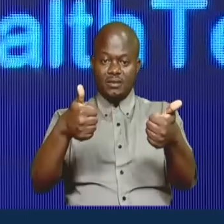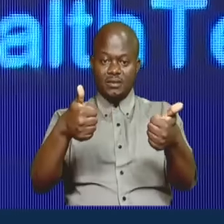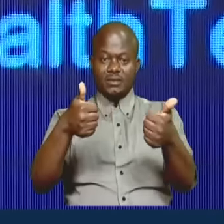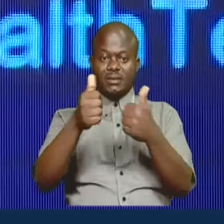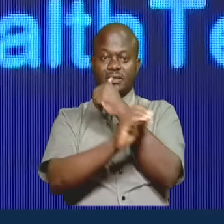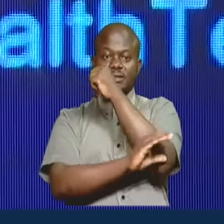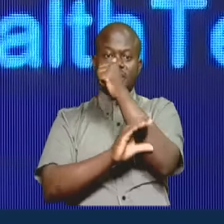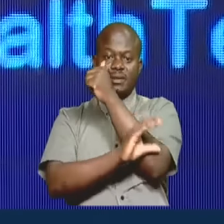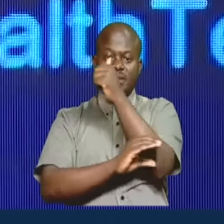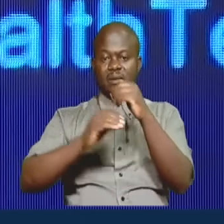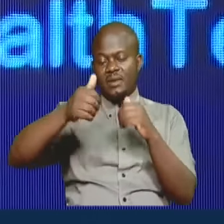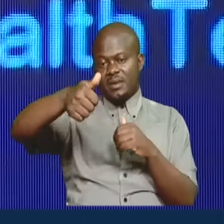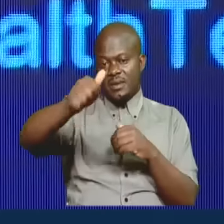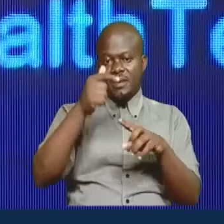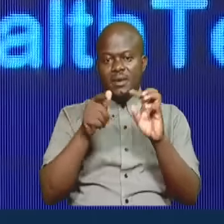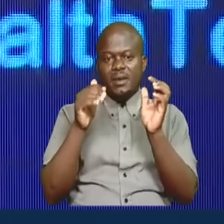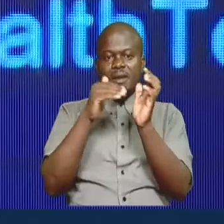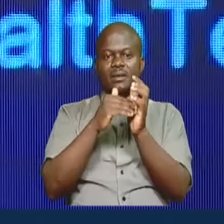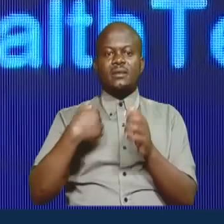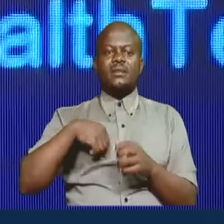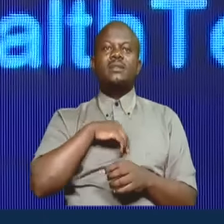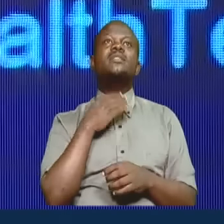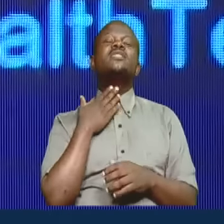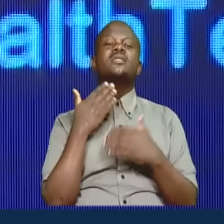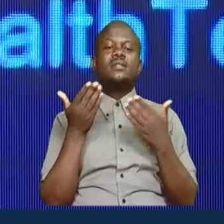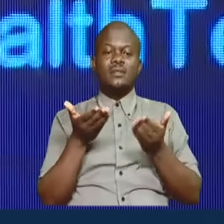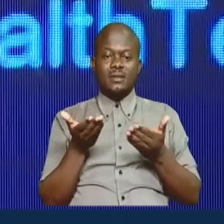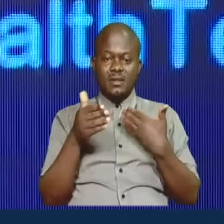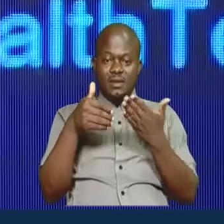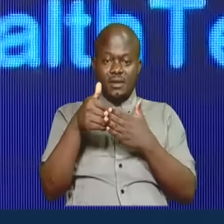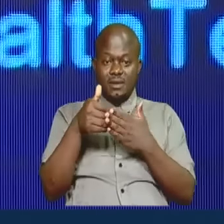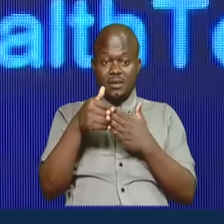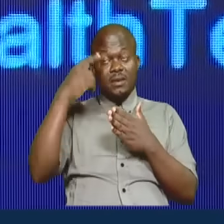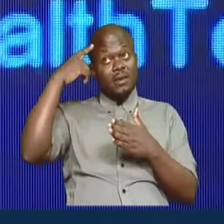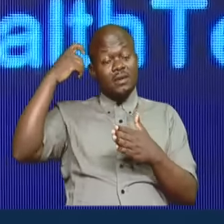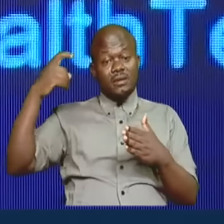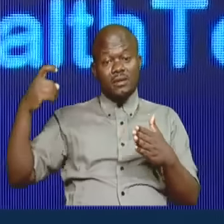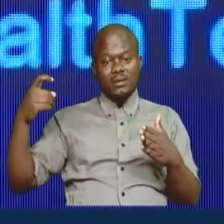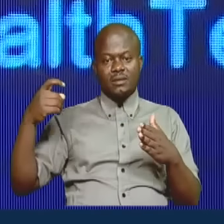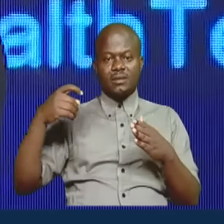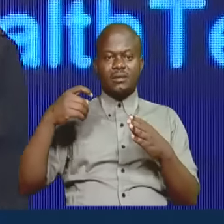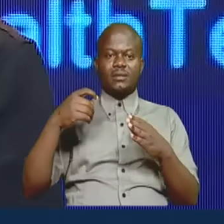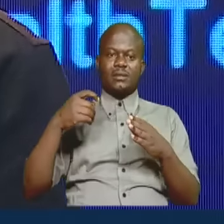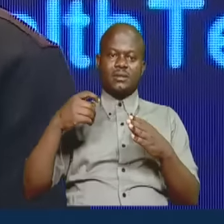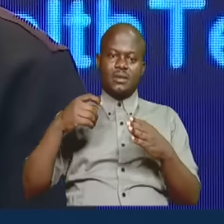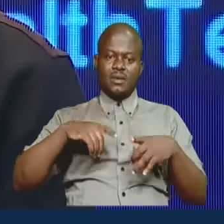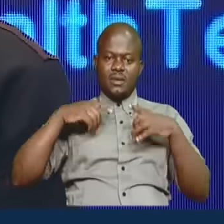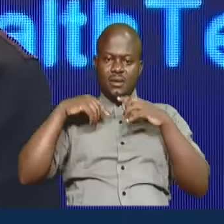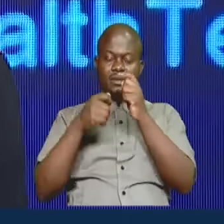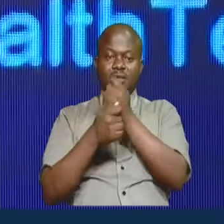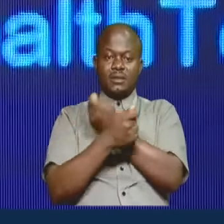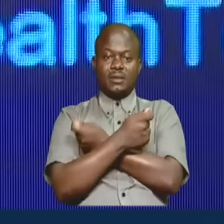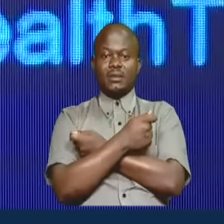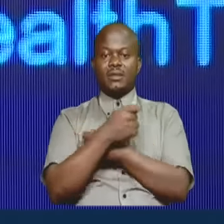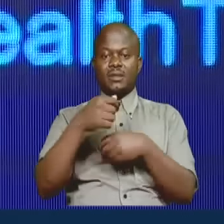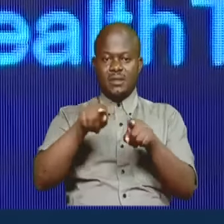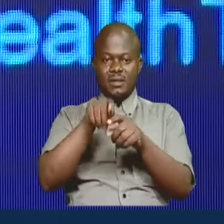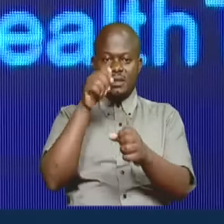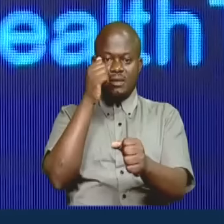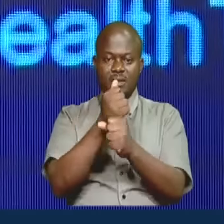ibihugu byabo. Ariko icyo nshaka ni uko izo nzozi z'umugabane wacu twazigira impano nk'uko twabigenje